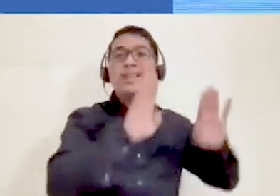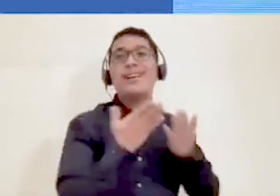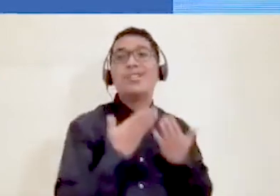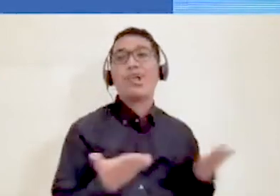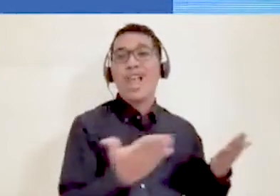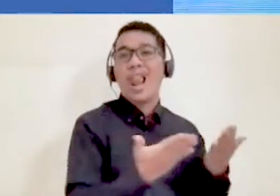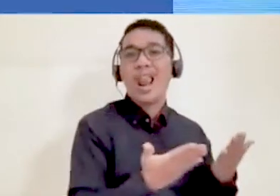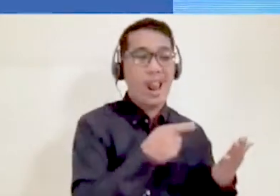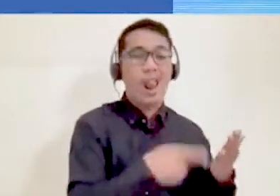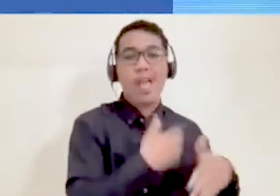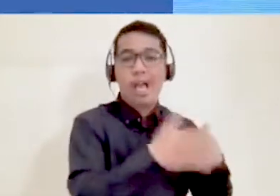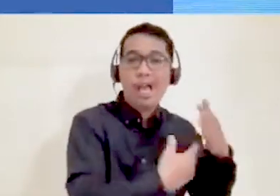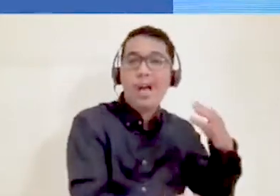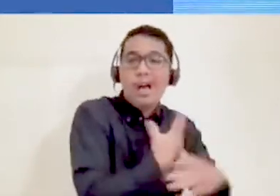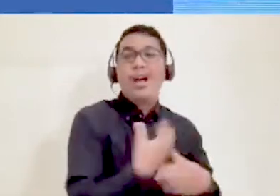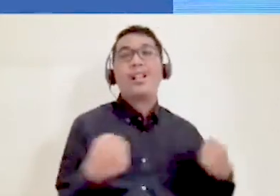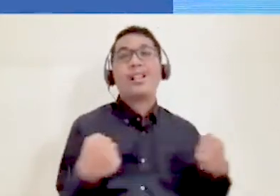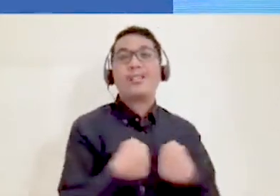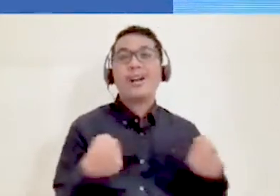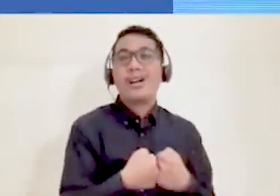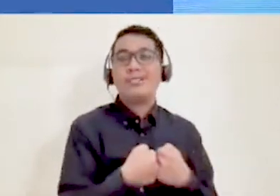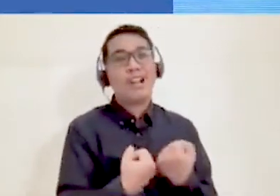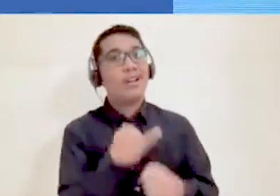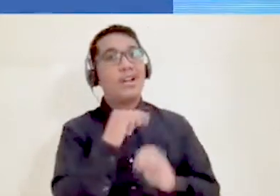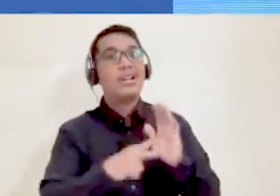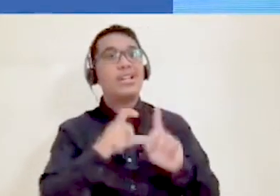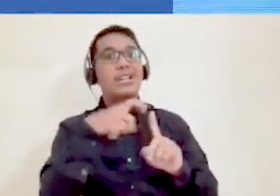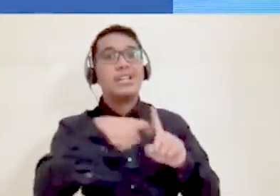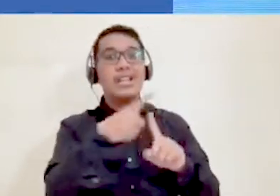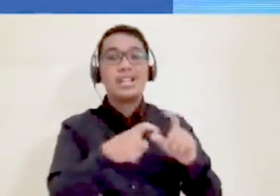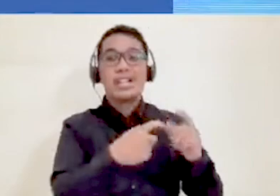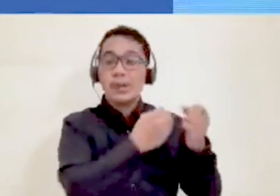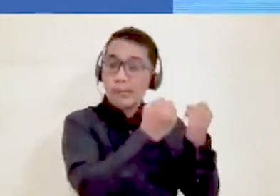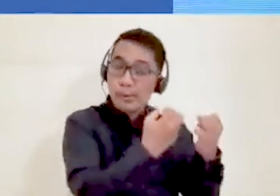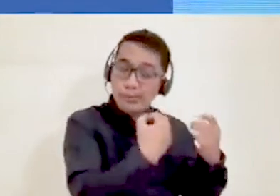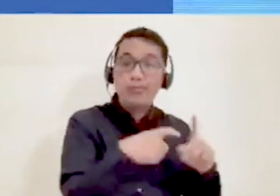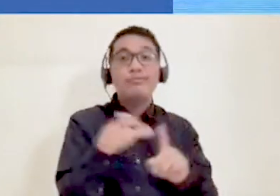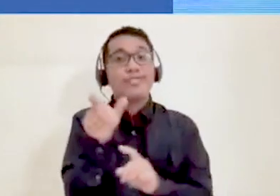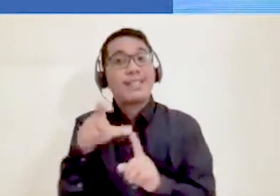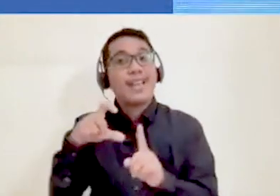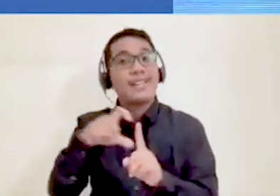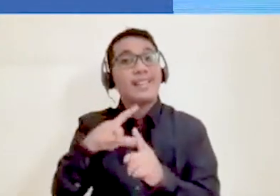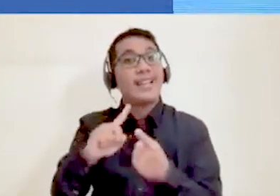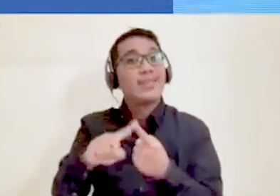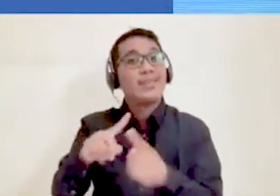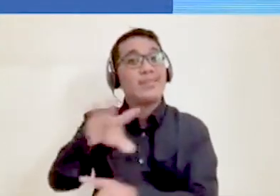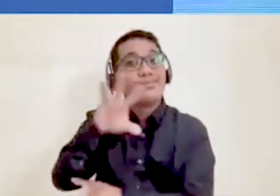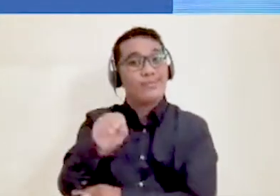memunculkan berbagai tantangan yang indexnya dihitung oleh katadata dan teman-teman kominfo